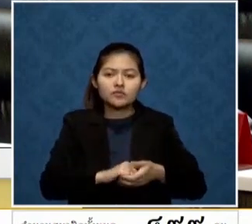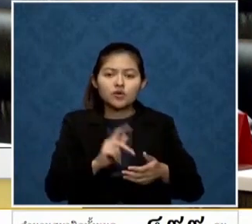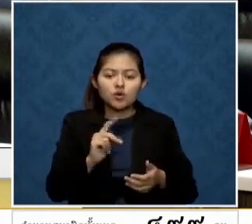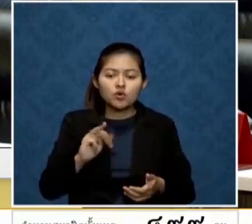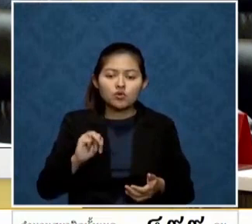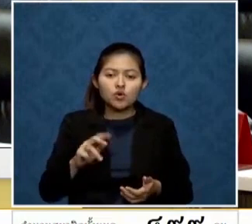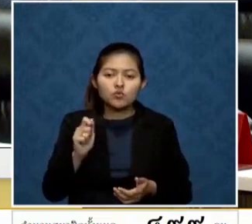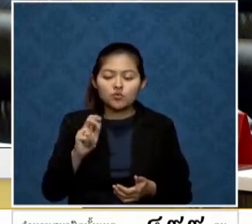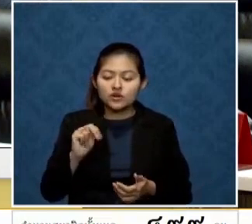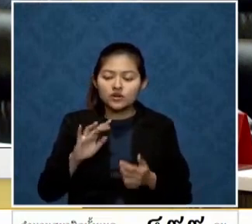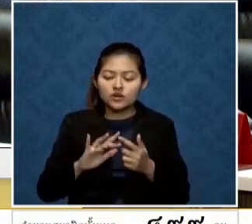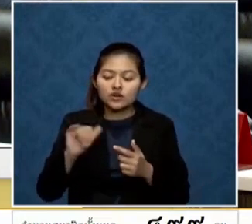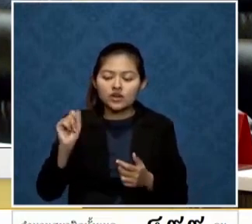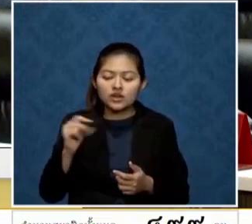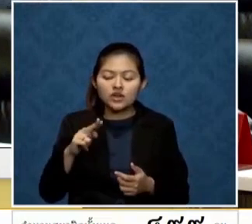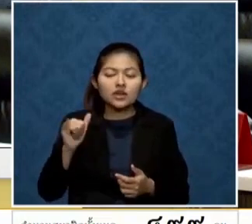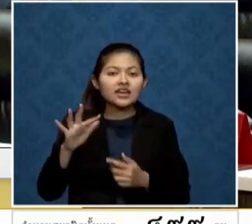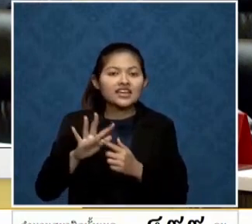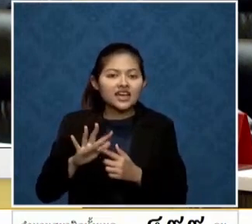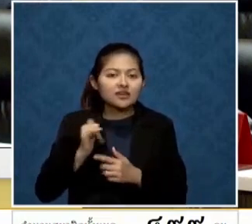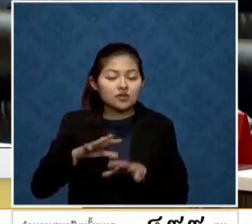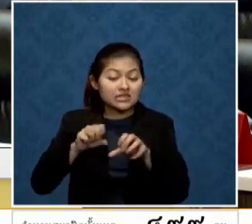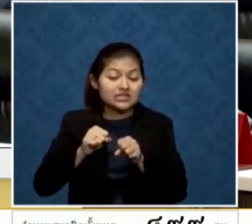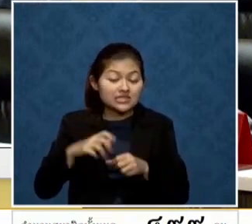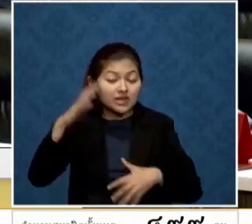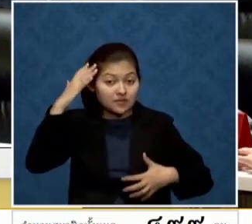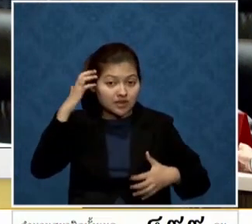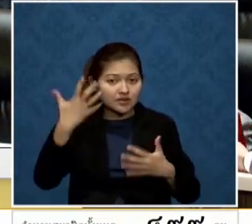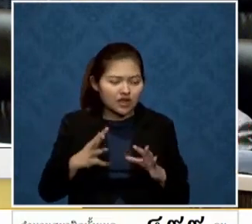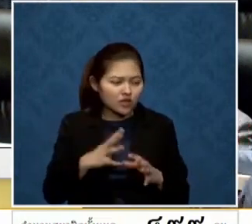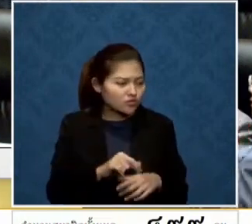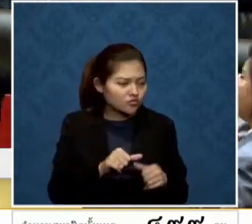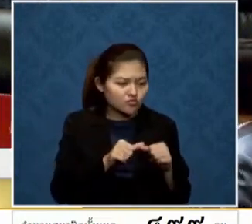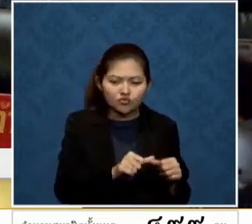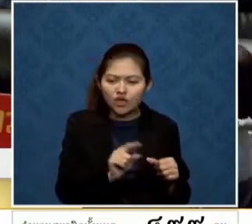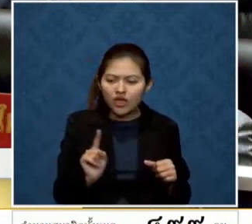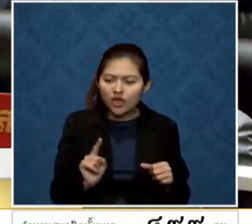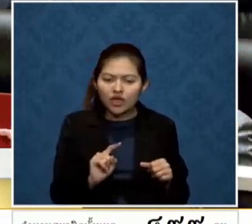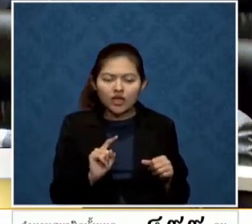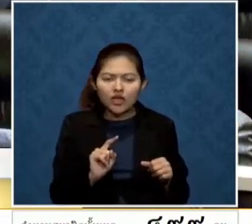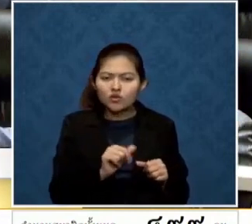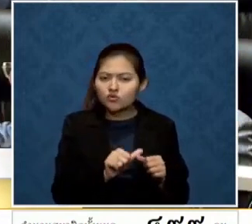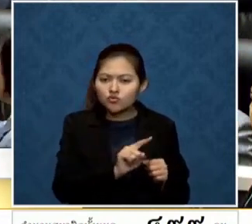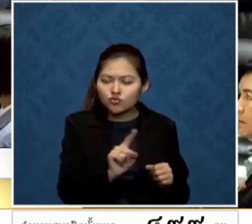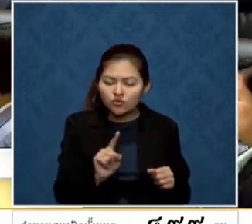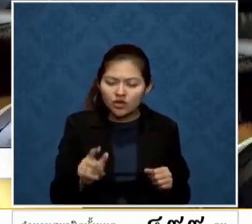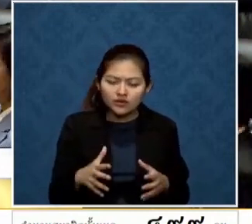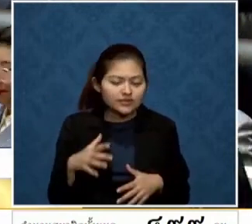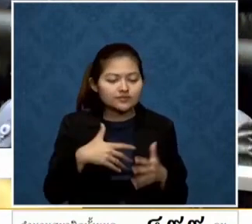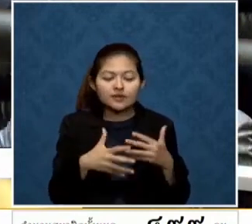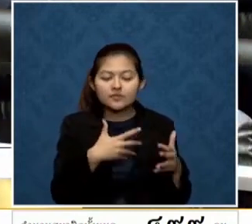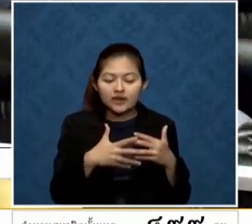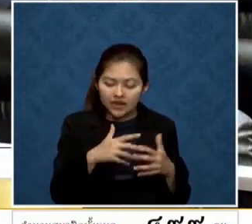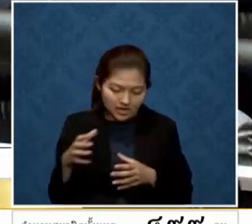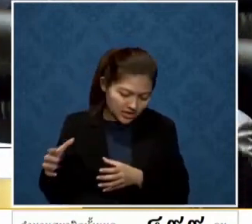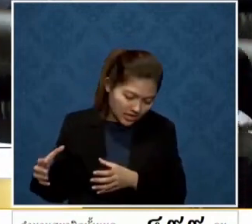อุทยานนะครับพอเอาลิงมาแล้วจับลิงมาแล้วไม่มีที่อยู่อ่าทางเราก็ก็ช่วยนไม่เป็นไรครับนั้น